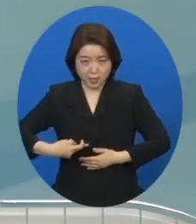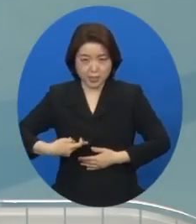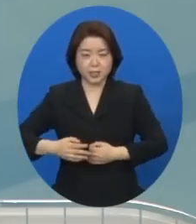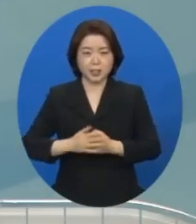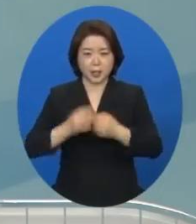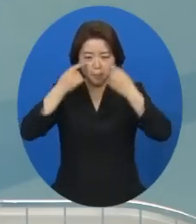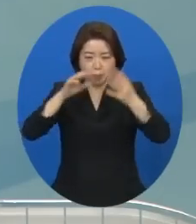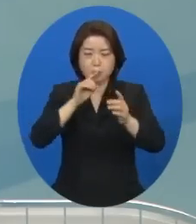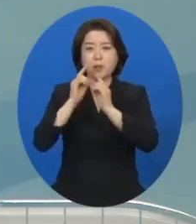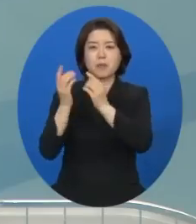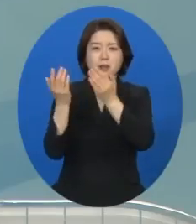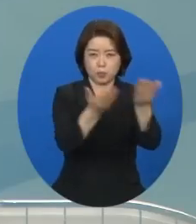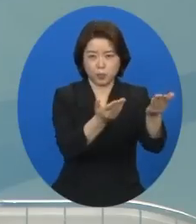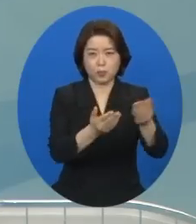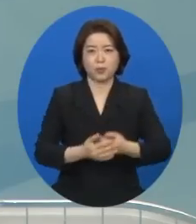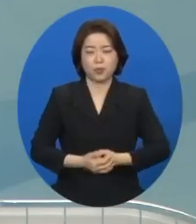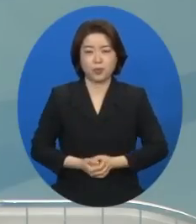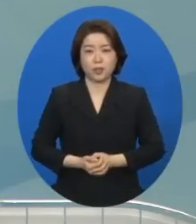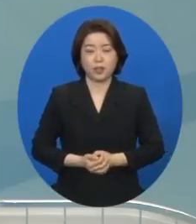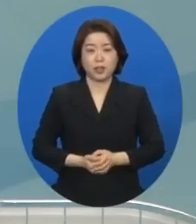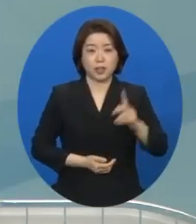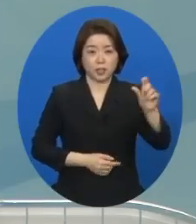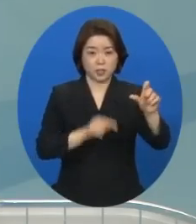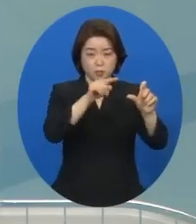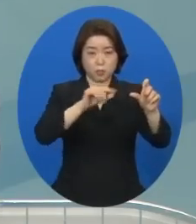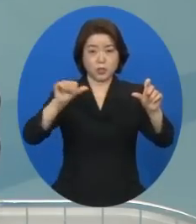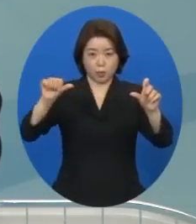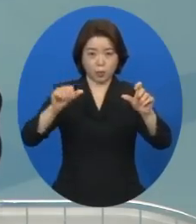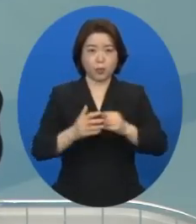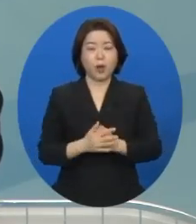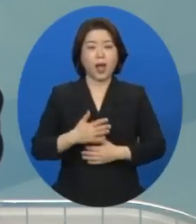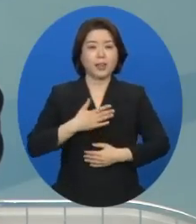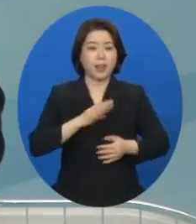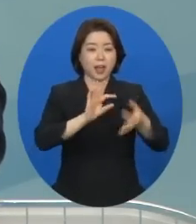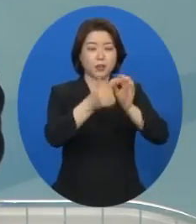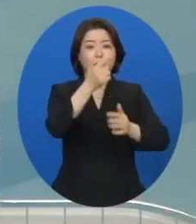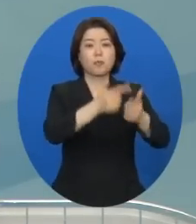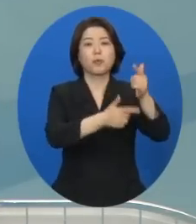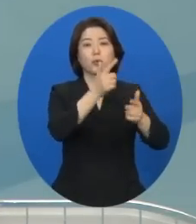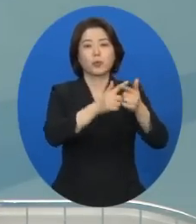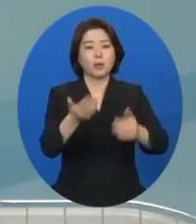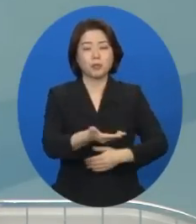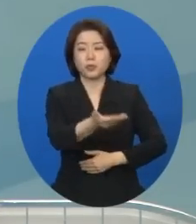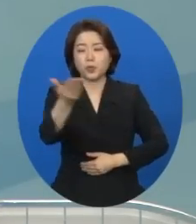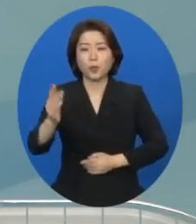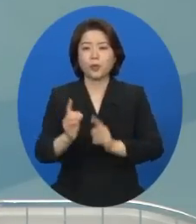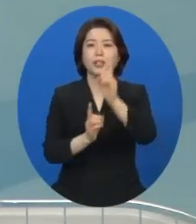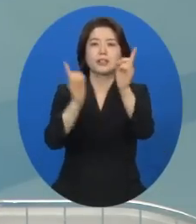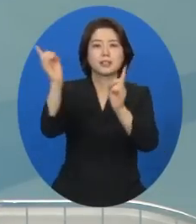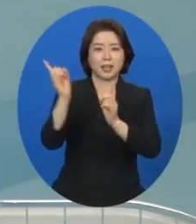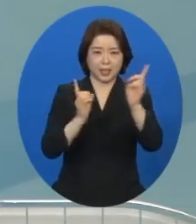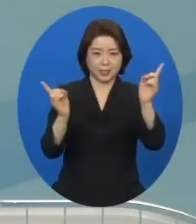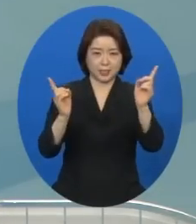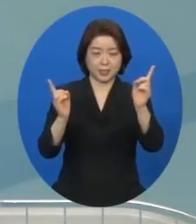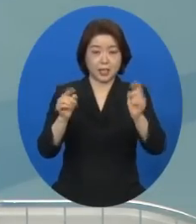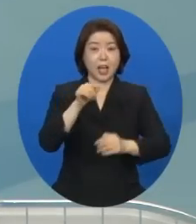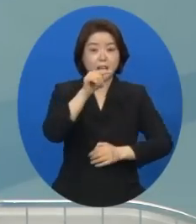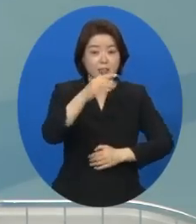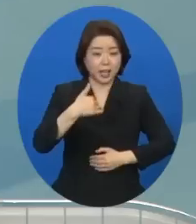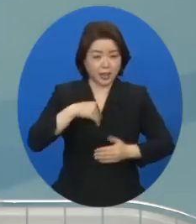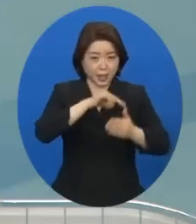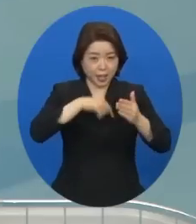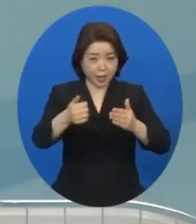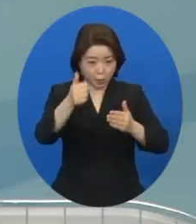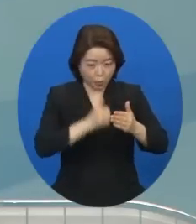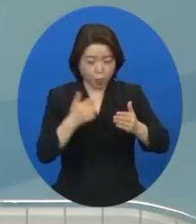분명하게 말씀하셨어요. 15장 5절에 나는 포도나무요 너희는 가지라. 그가 내 안에 내가 그 안에